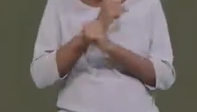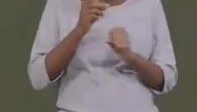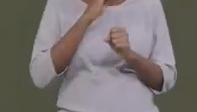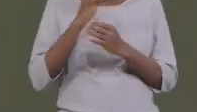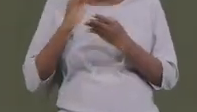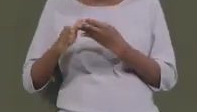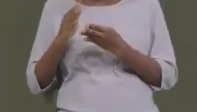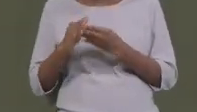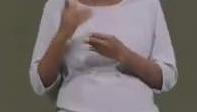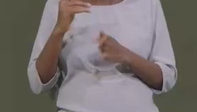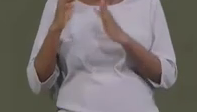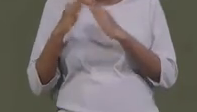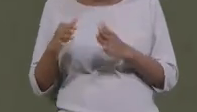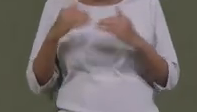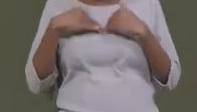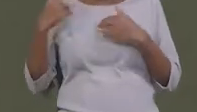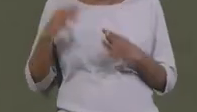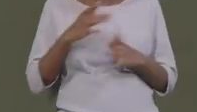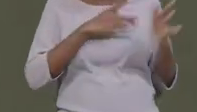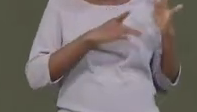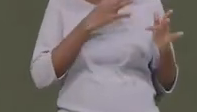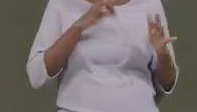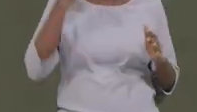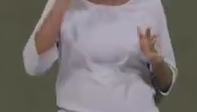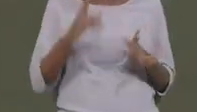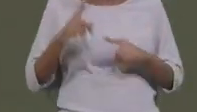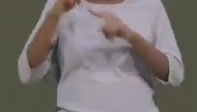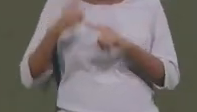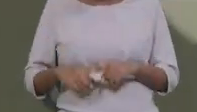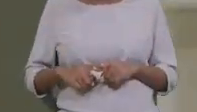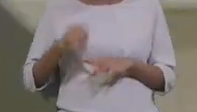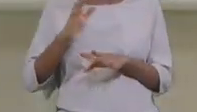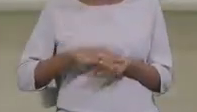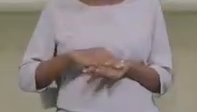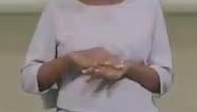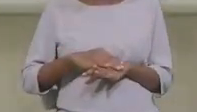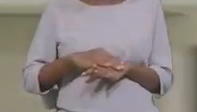la ville est pardonnée et la ville ayant la miséricorde de Dieu